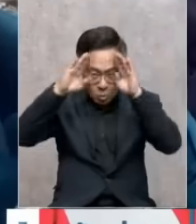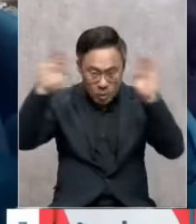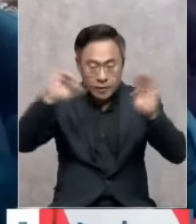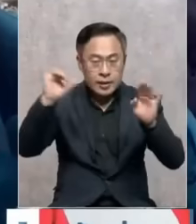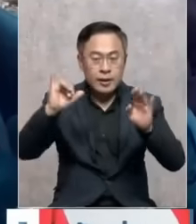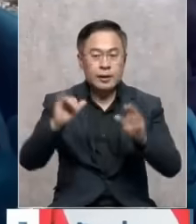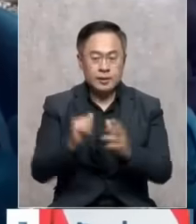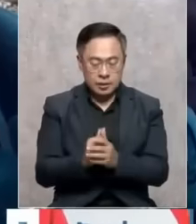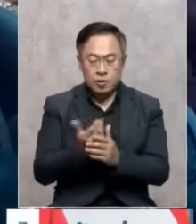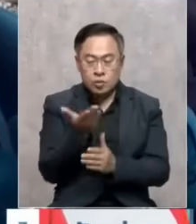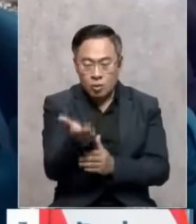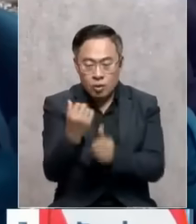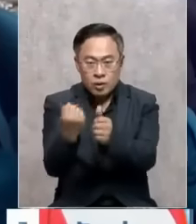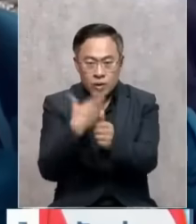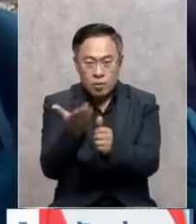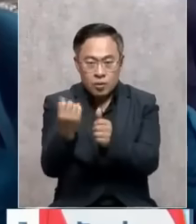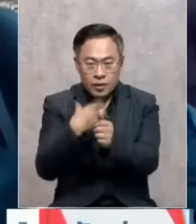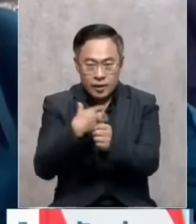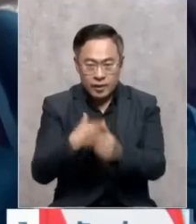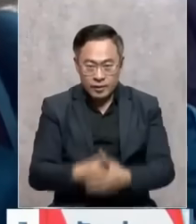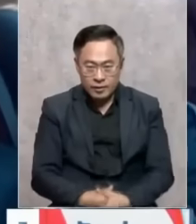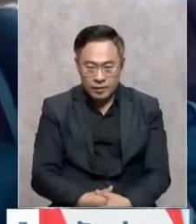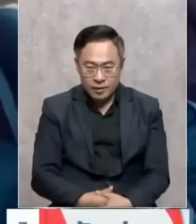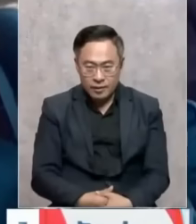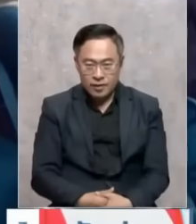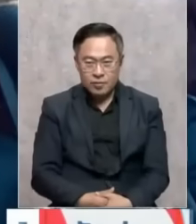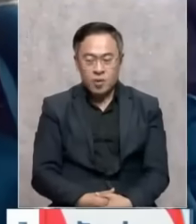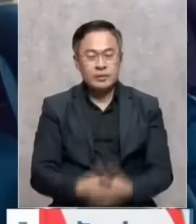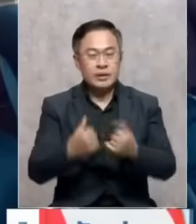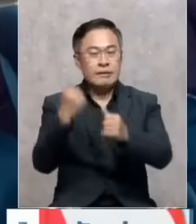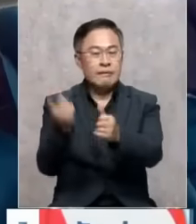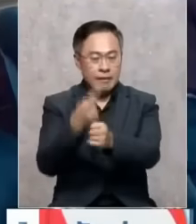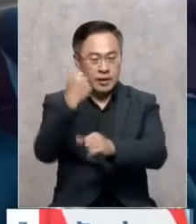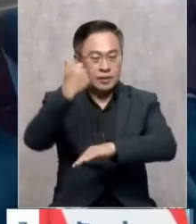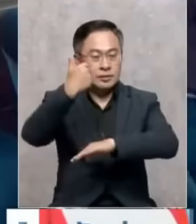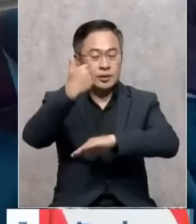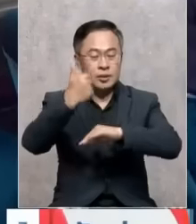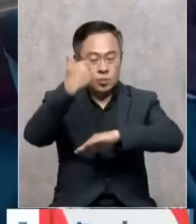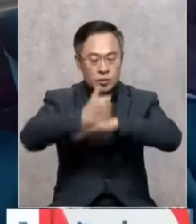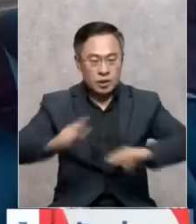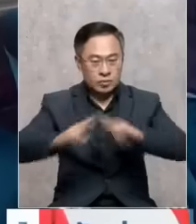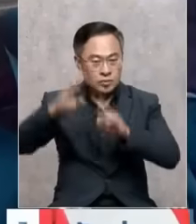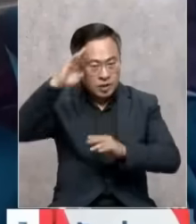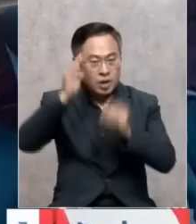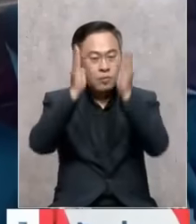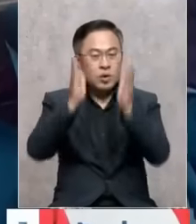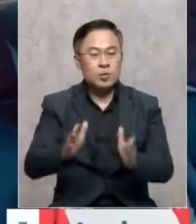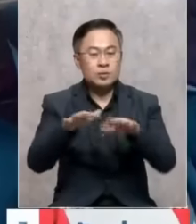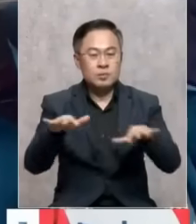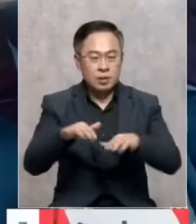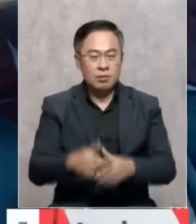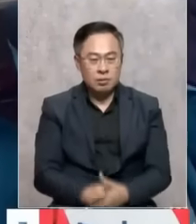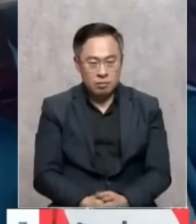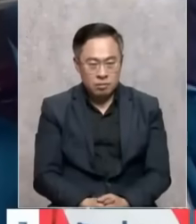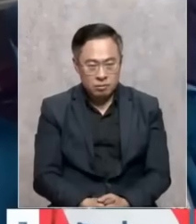ซึ่งเป็นครั้งแรกนะที่พลเรือนแท้ๆที่อยู่กลาโหมถือว่า ครับ ละเป็นการใหม่ พอได้รับ